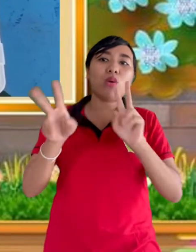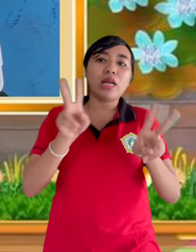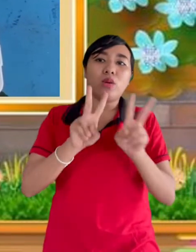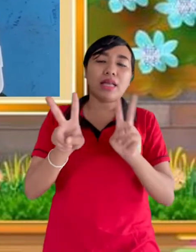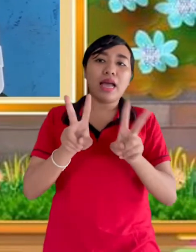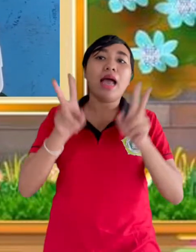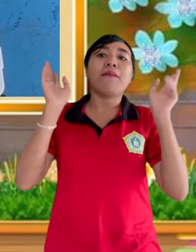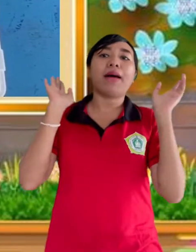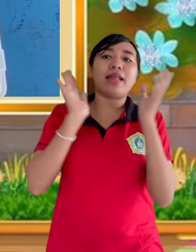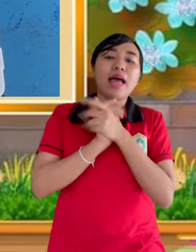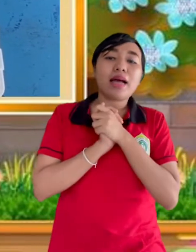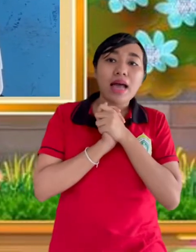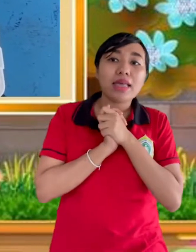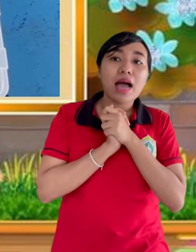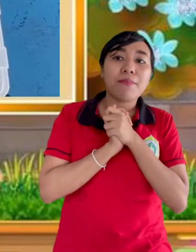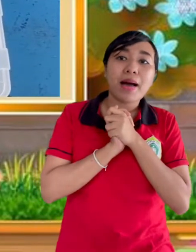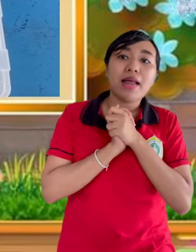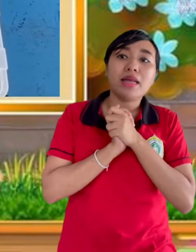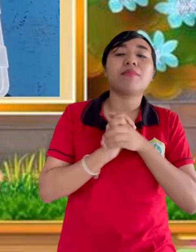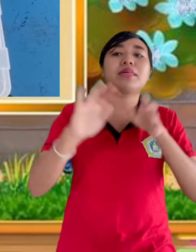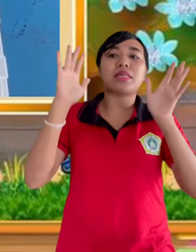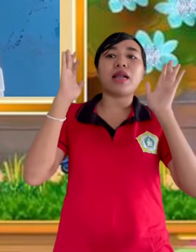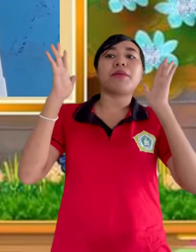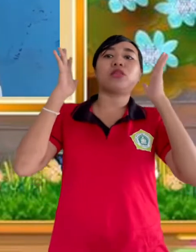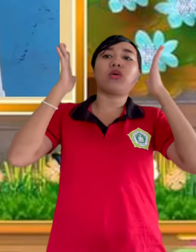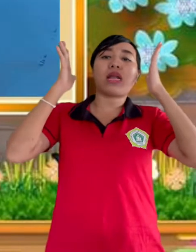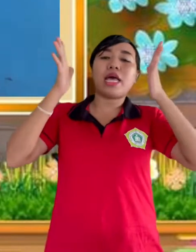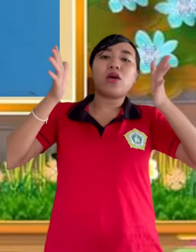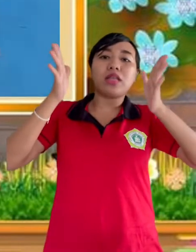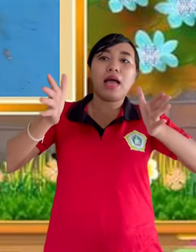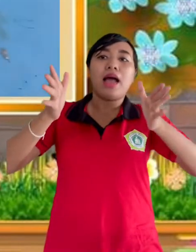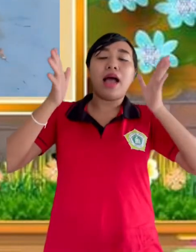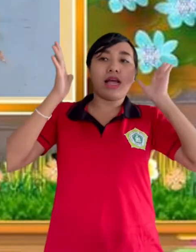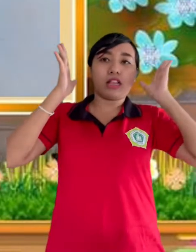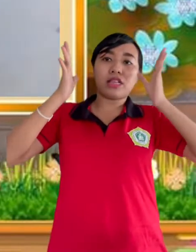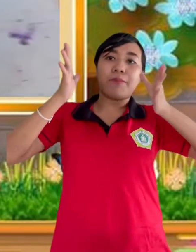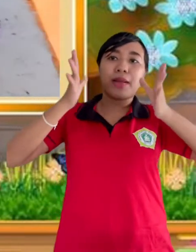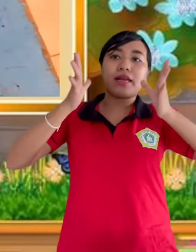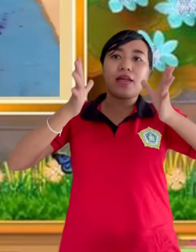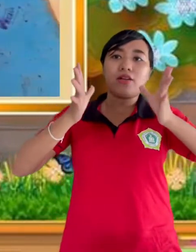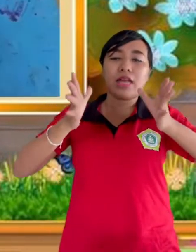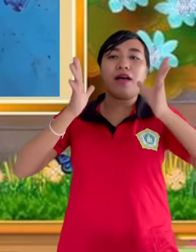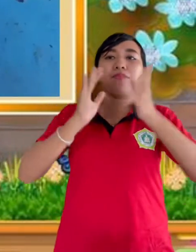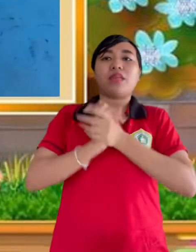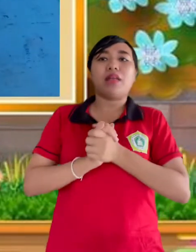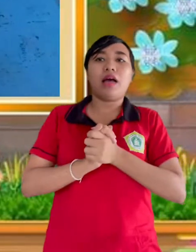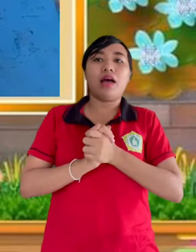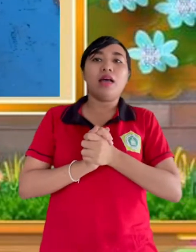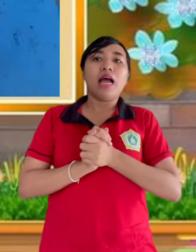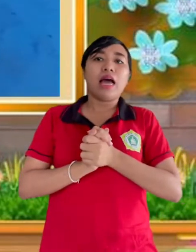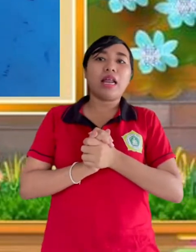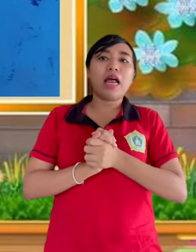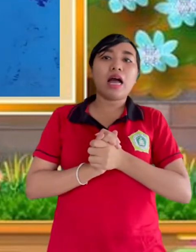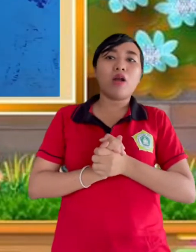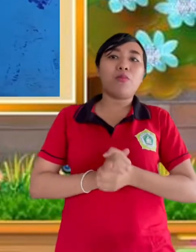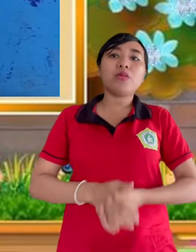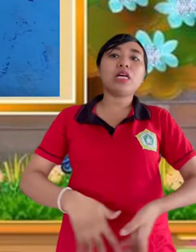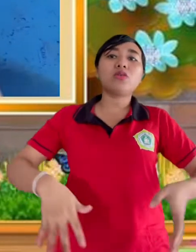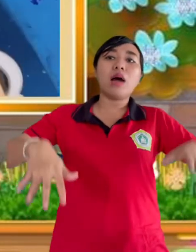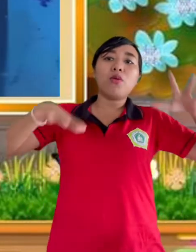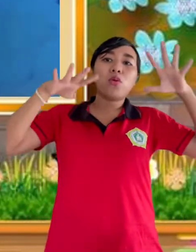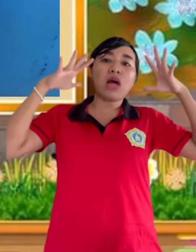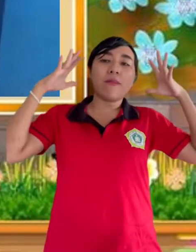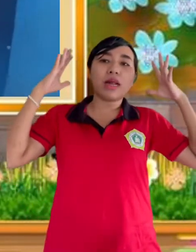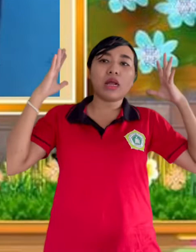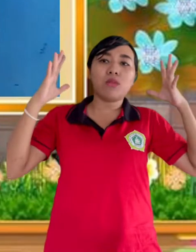berbeda dua-duanya. Manakah yang paling besar bentuk krayonnya atau tempat krayonnya? Nah, anak-anak kalau punya